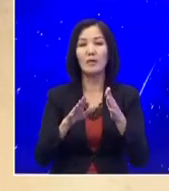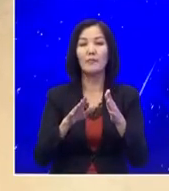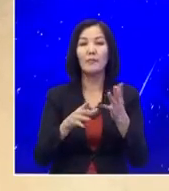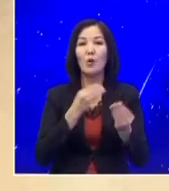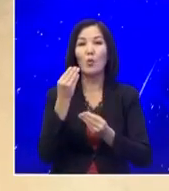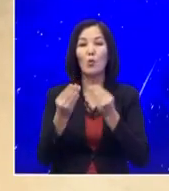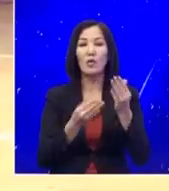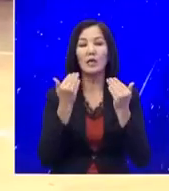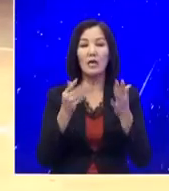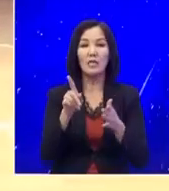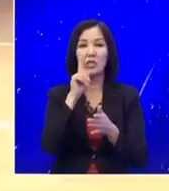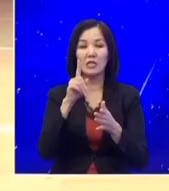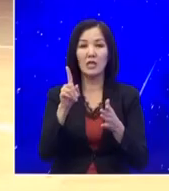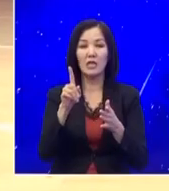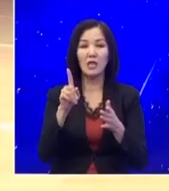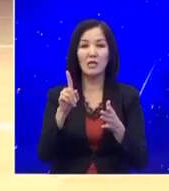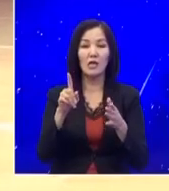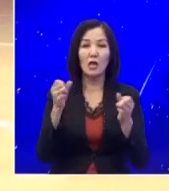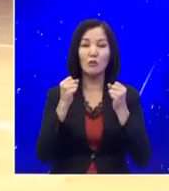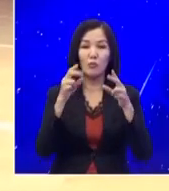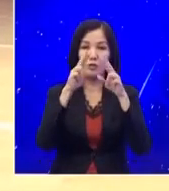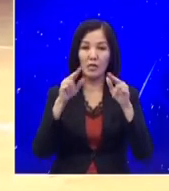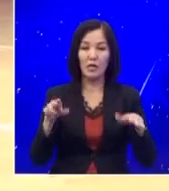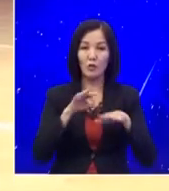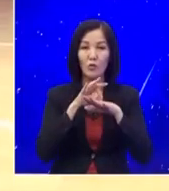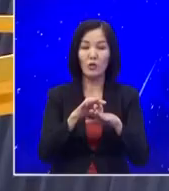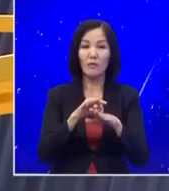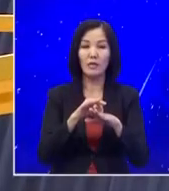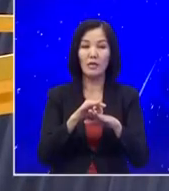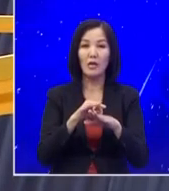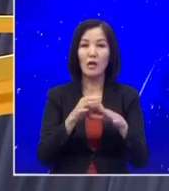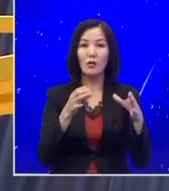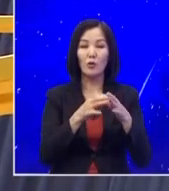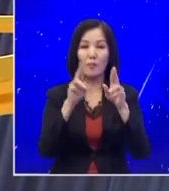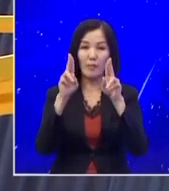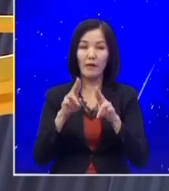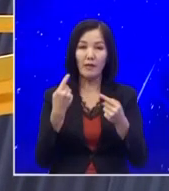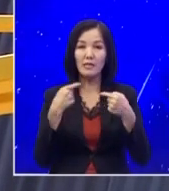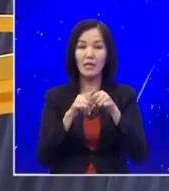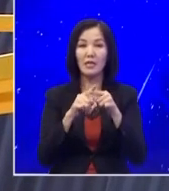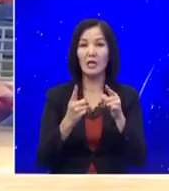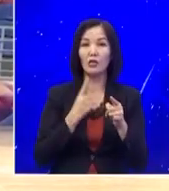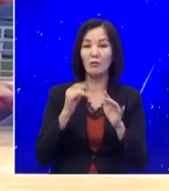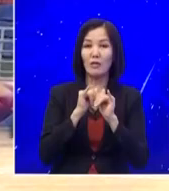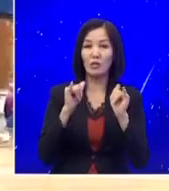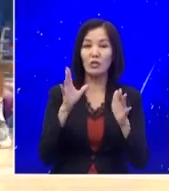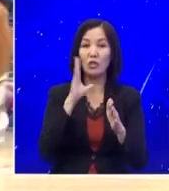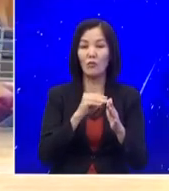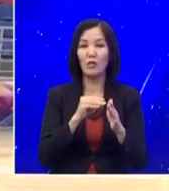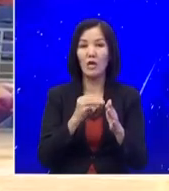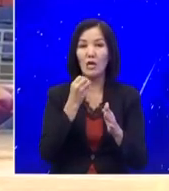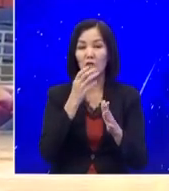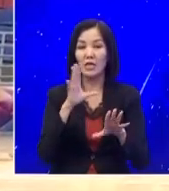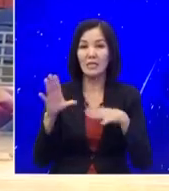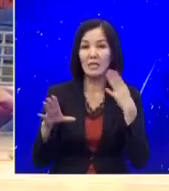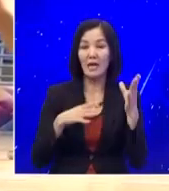Баскетболшылардың жаттығуы қазір жастар спорт сарайында өтіп жатыр. Спортшылар тактикалық жүйе құрып ойнап, техникалық шеберлігін шыңдау үстінде. Жақсы дайындық